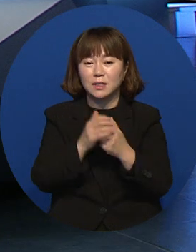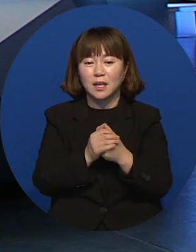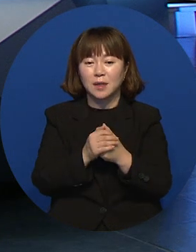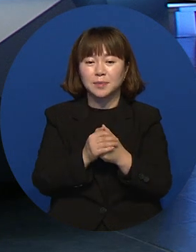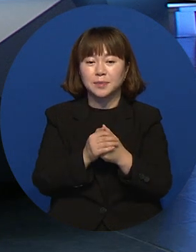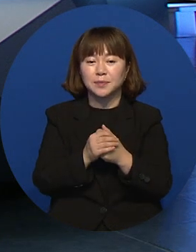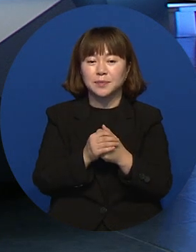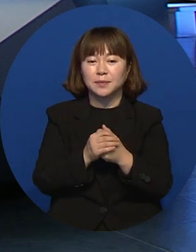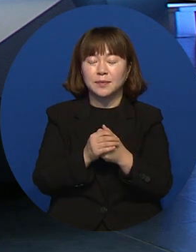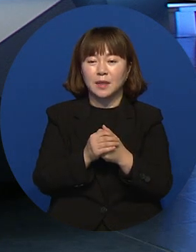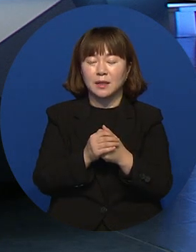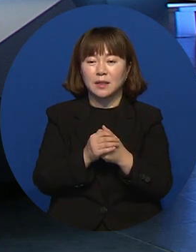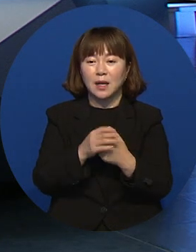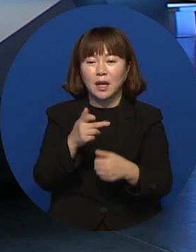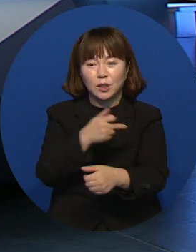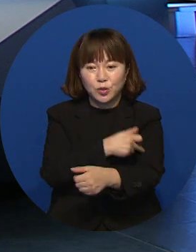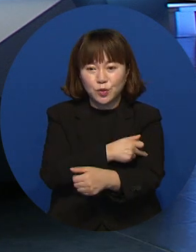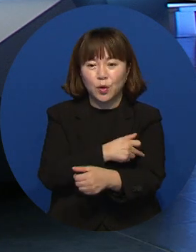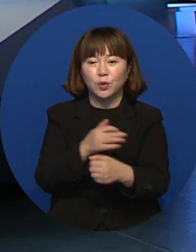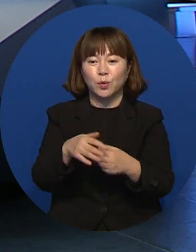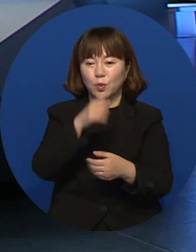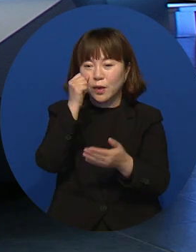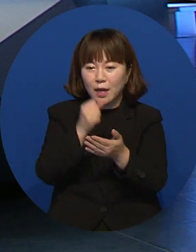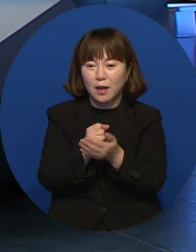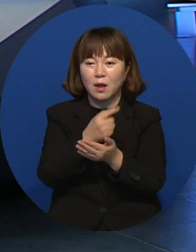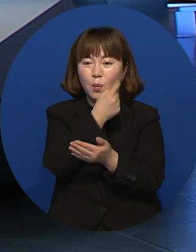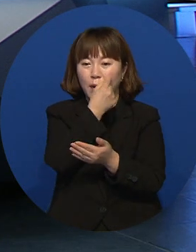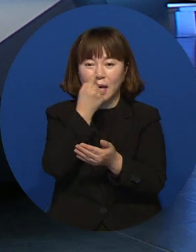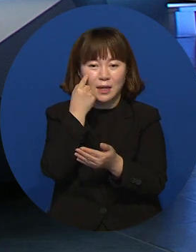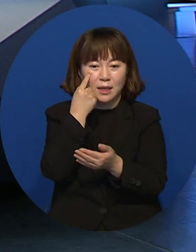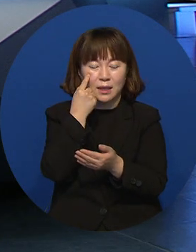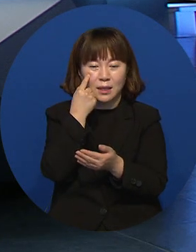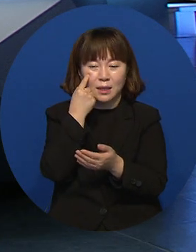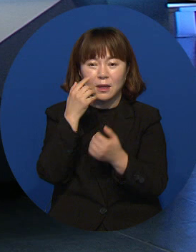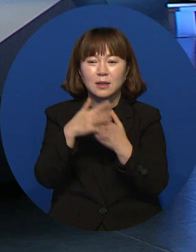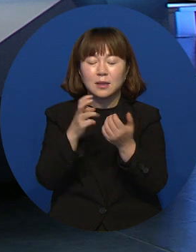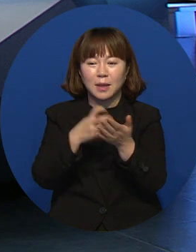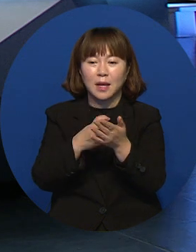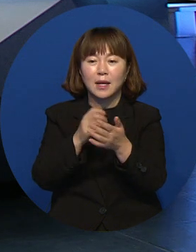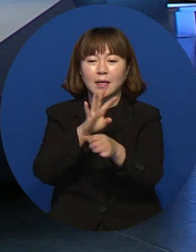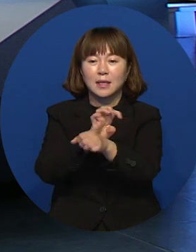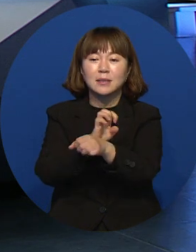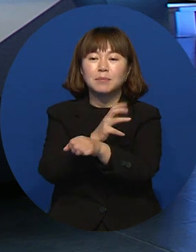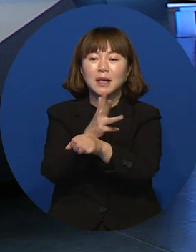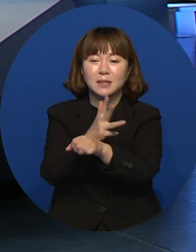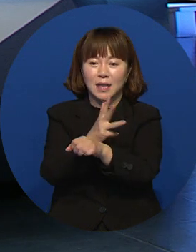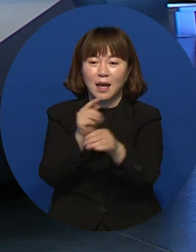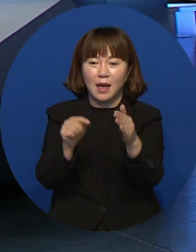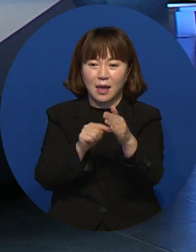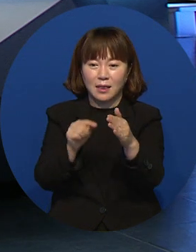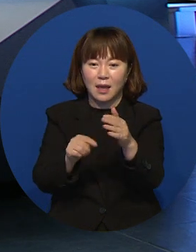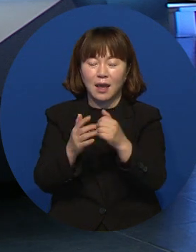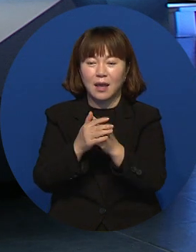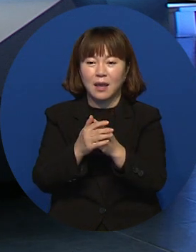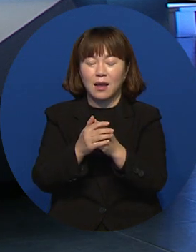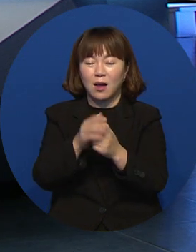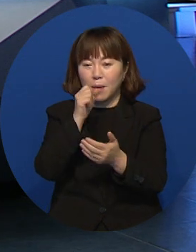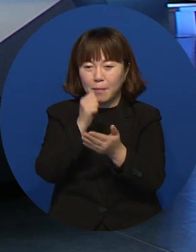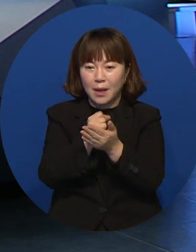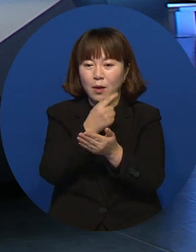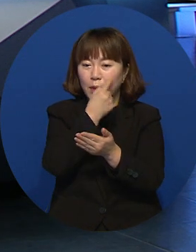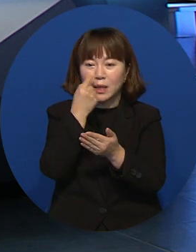실시한다 48 시간 이내에 음성 확인 자만 이용한 방안도 검토되고 있는데 그렇습니다 이 운영 대상과 방법은